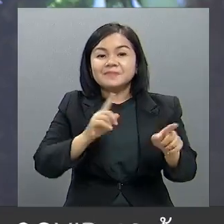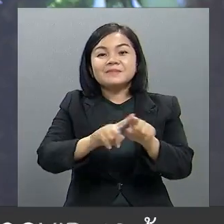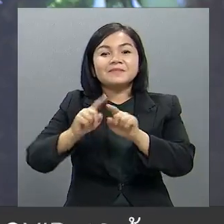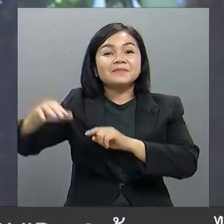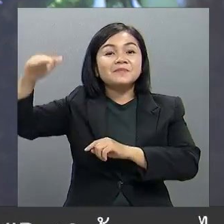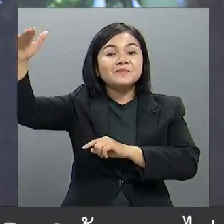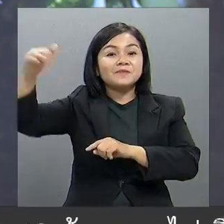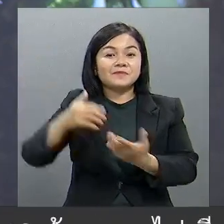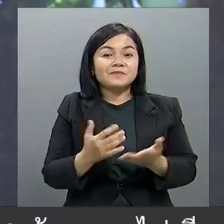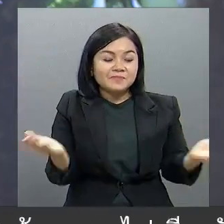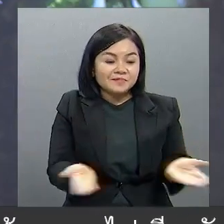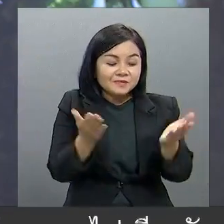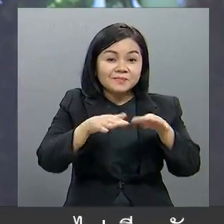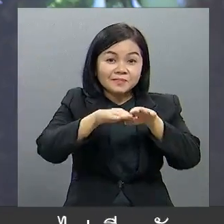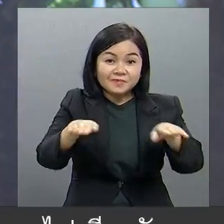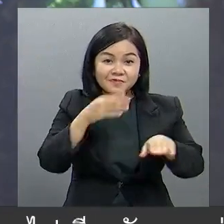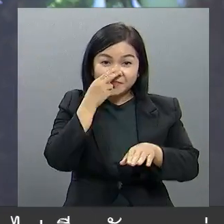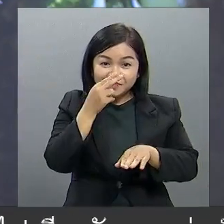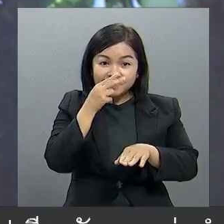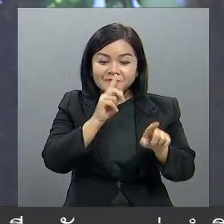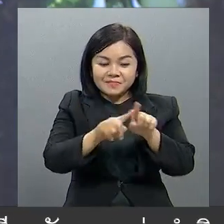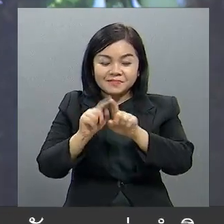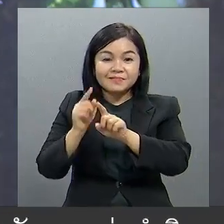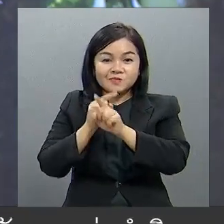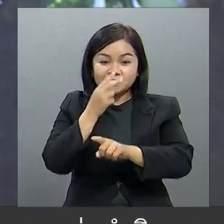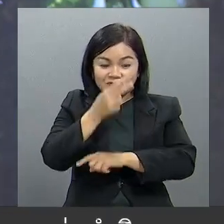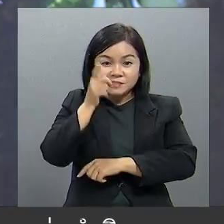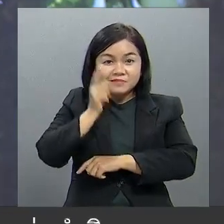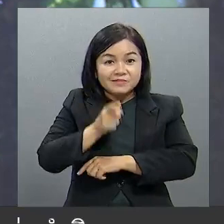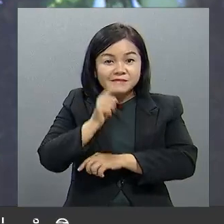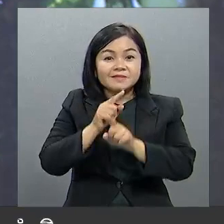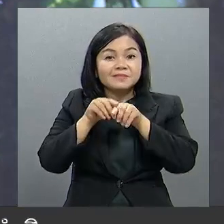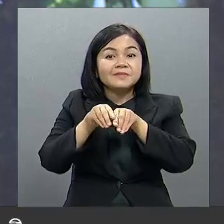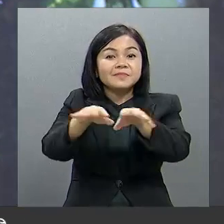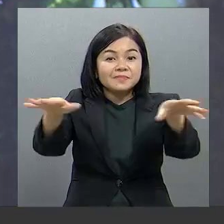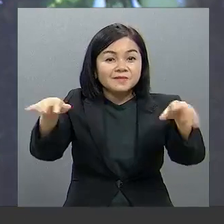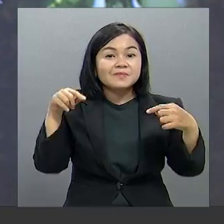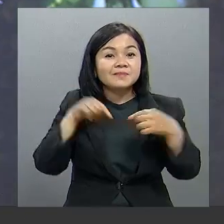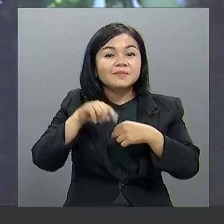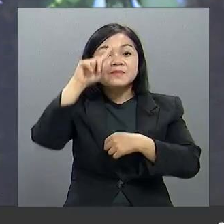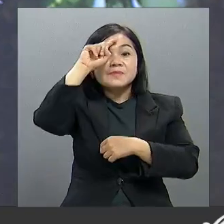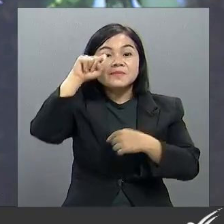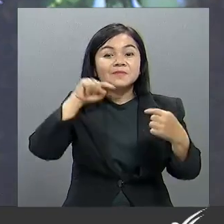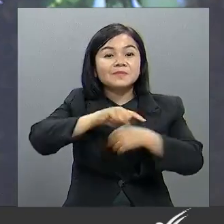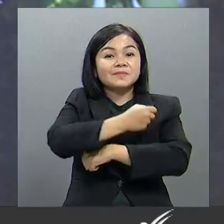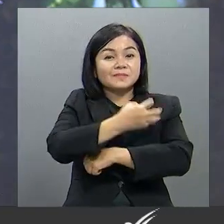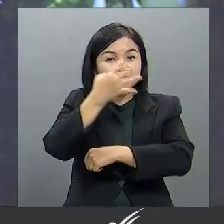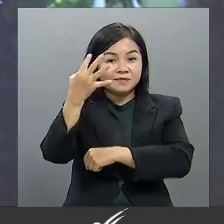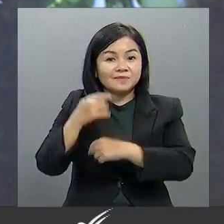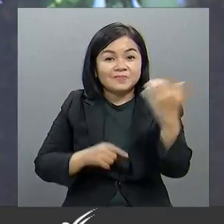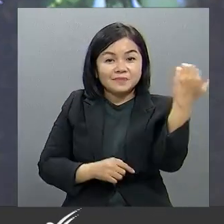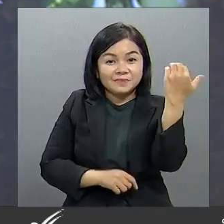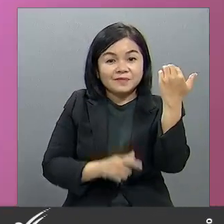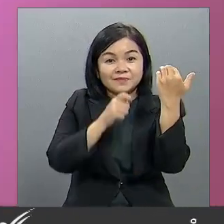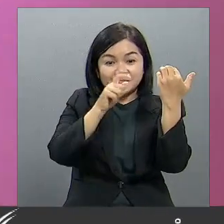นี่แ่เป้จ้มนะครคุชมาไ้ติดตามชมรายกจๆ The Speech ออกอากาศวันเศรที่ 4 กัรกษาความนี้ทาง ALTV ค่ะ ห้